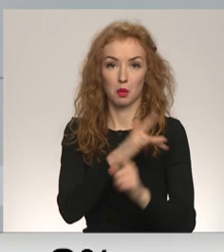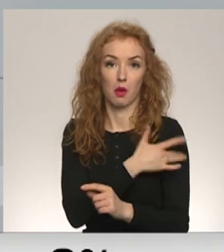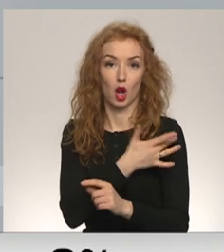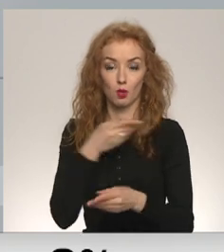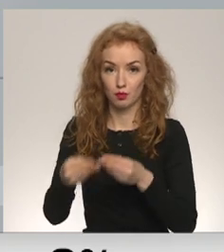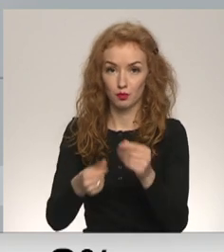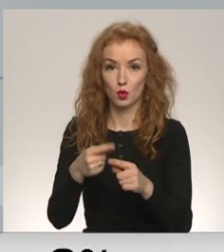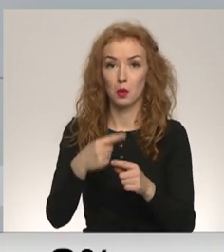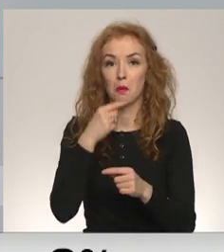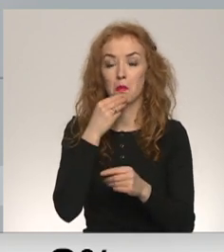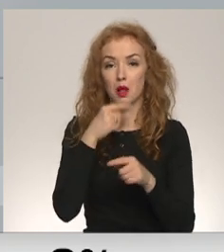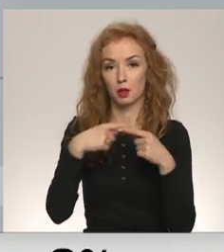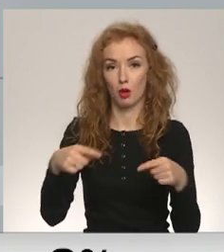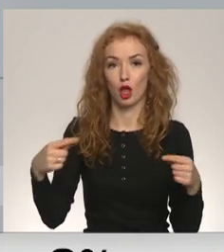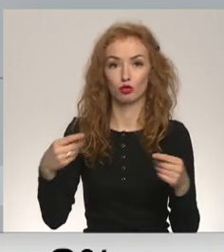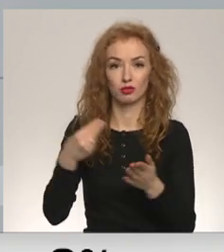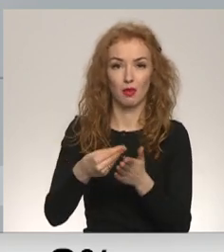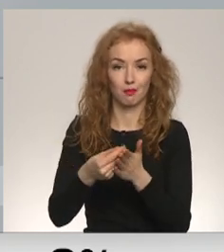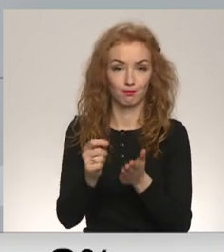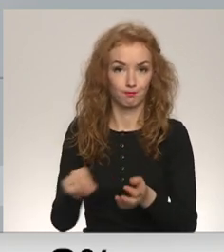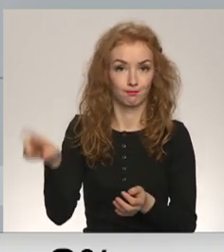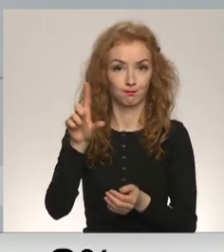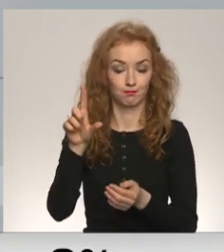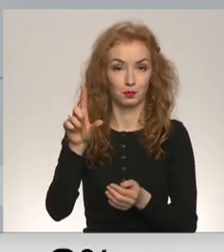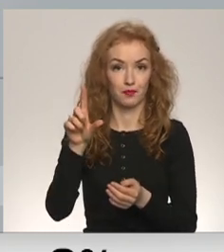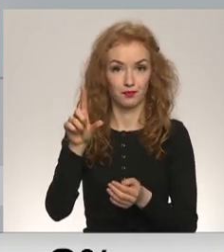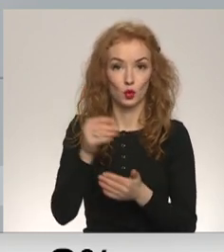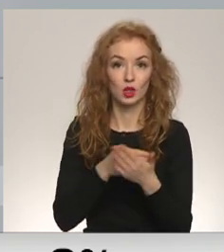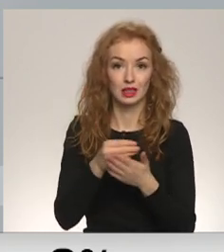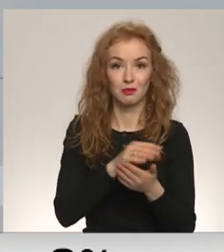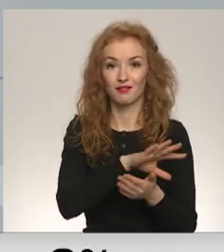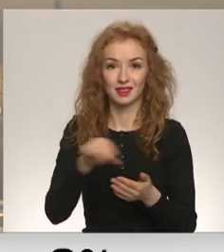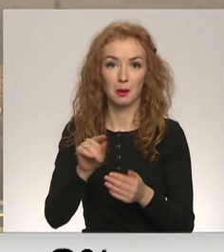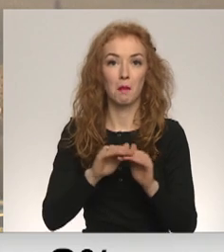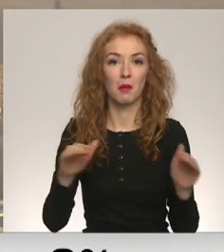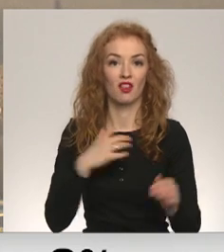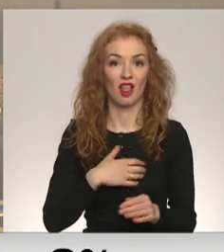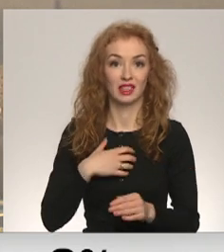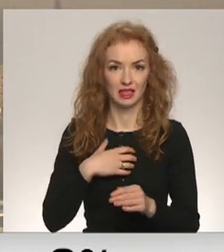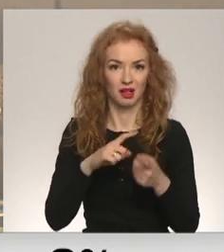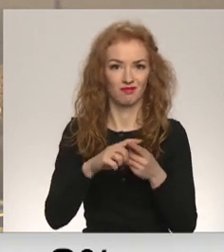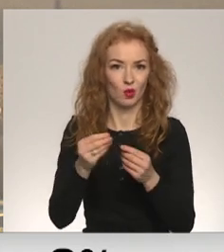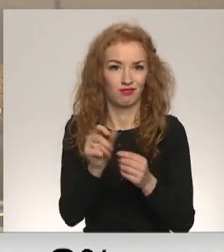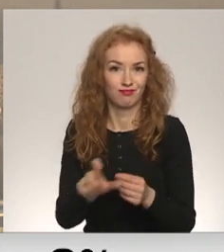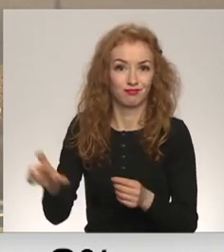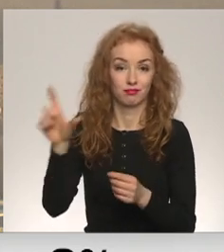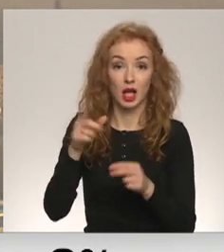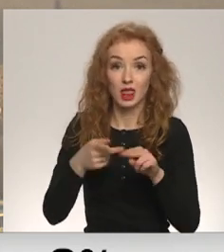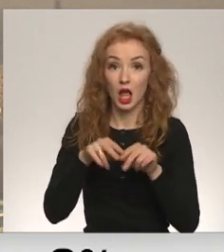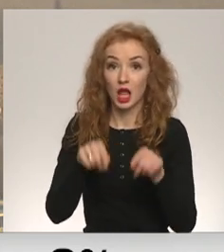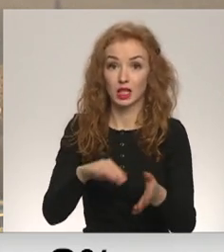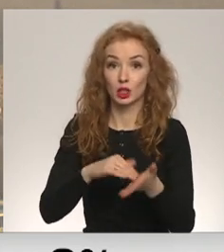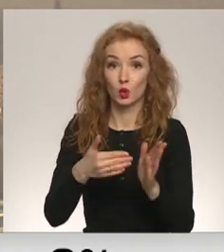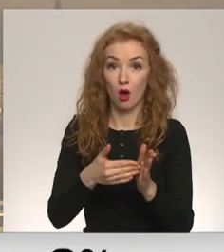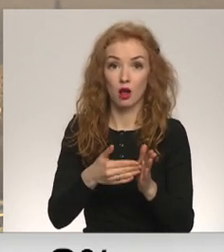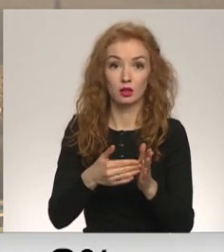un pārtikas preču sadārdzināšanās. Tātad pieauga pamatvajadzību izmaksas. Šāda situācija Latvijā nav redzēta jau